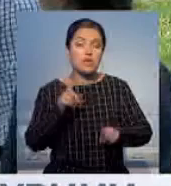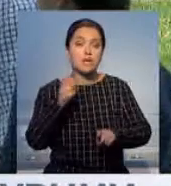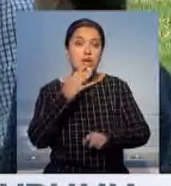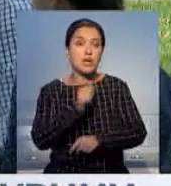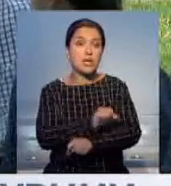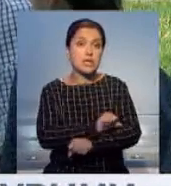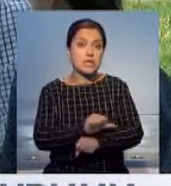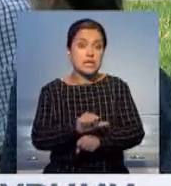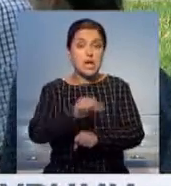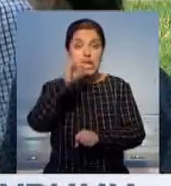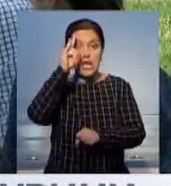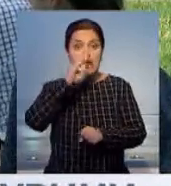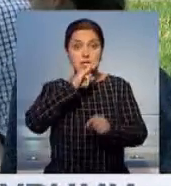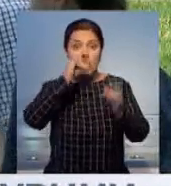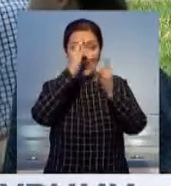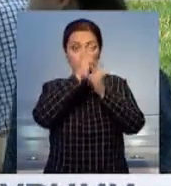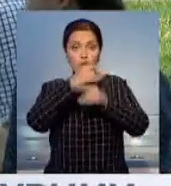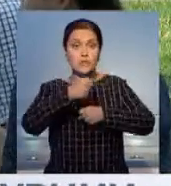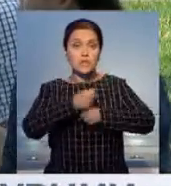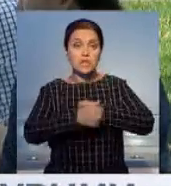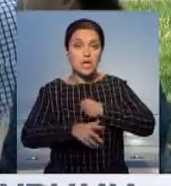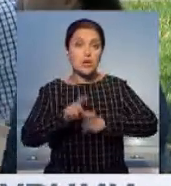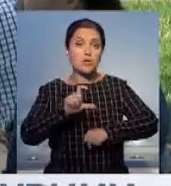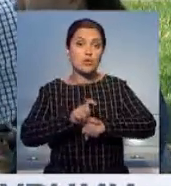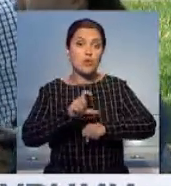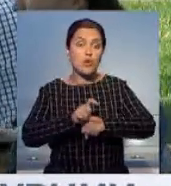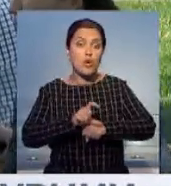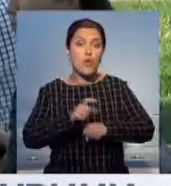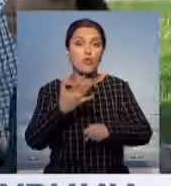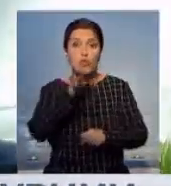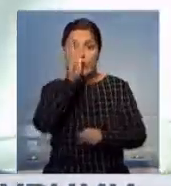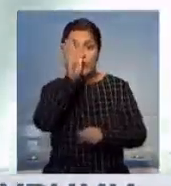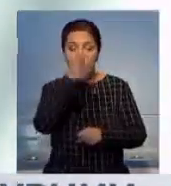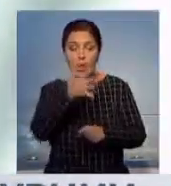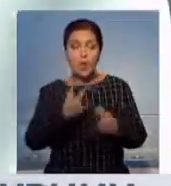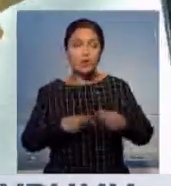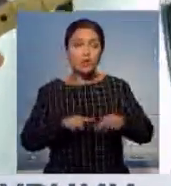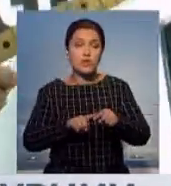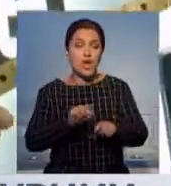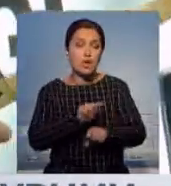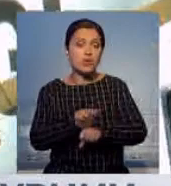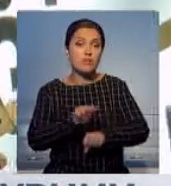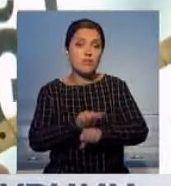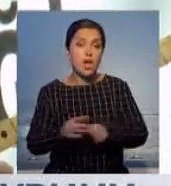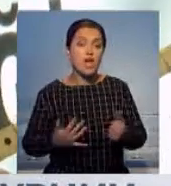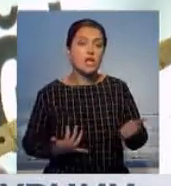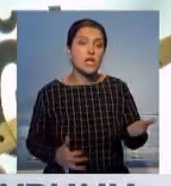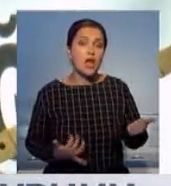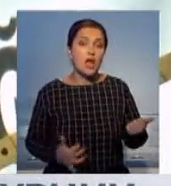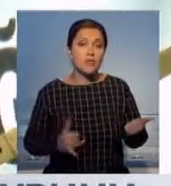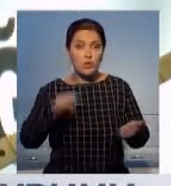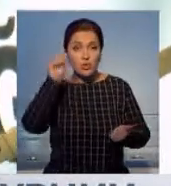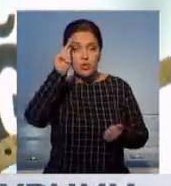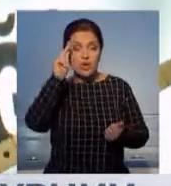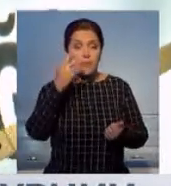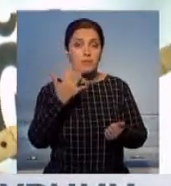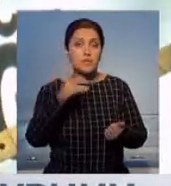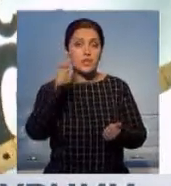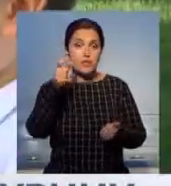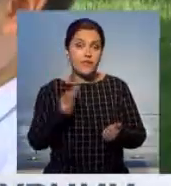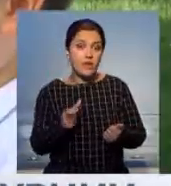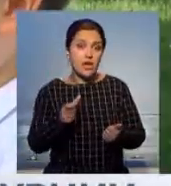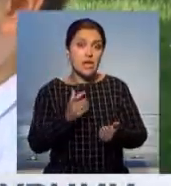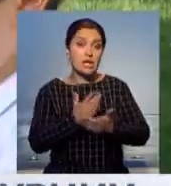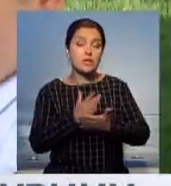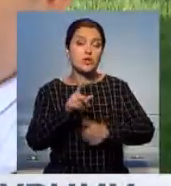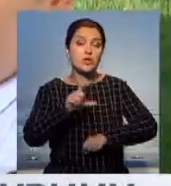границей. К слову, в казахском культурном центре в Стамбуле уже 5-й год работает кружок по игре на домбре. Сейчас там учатся около 50